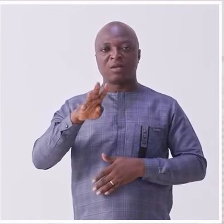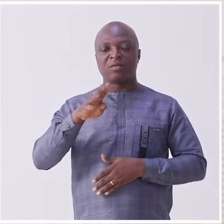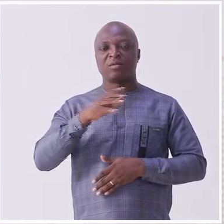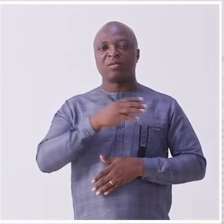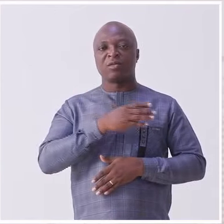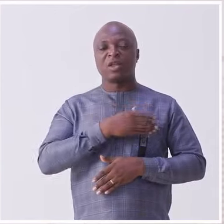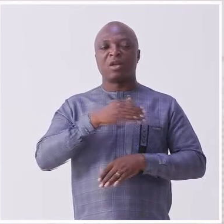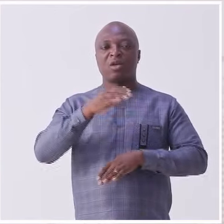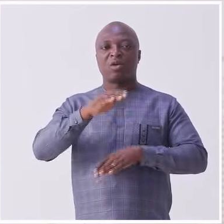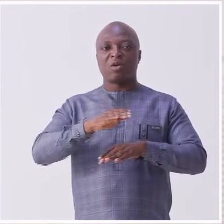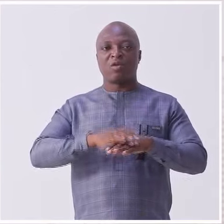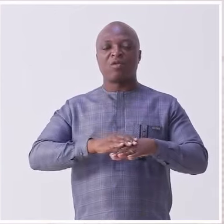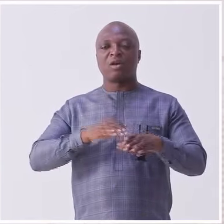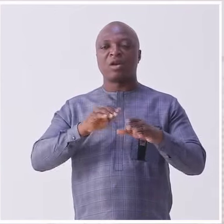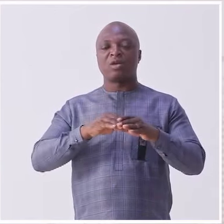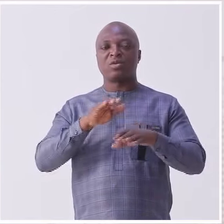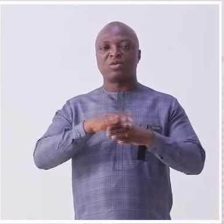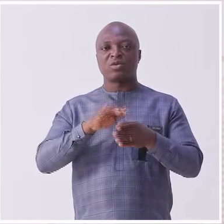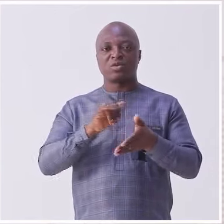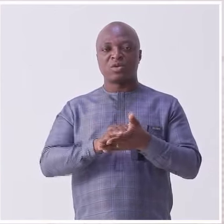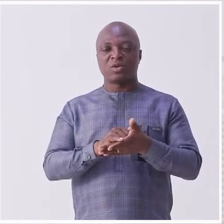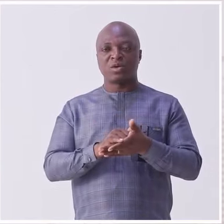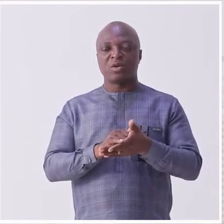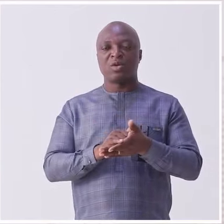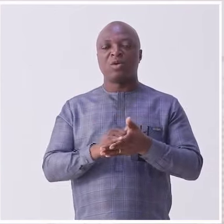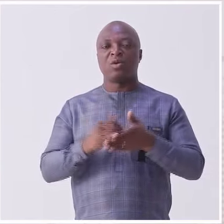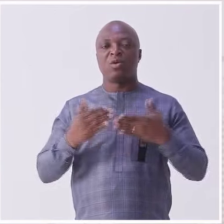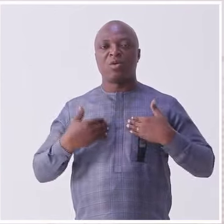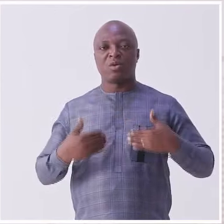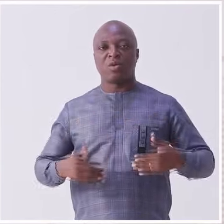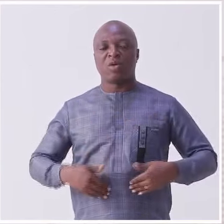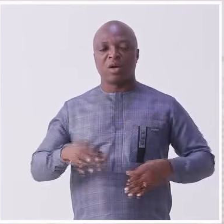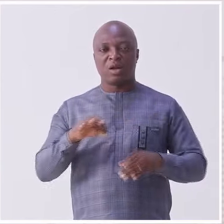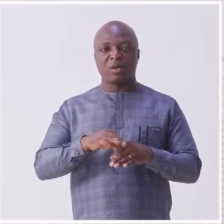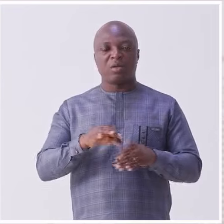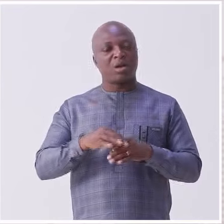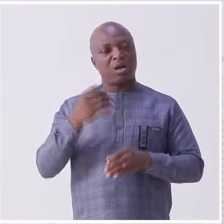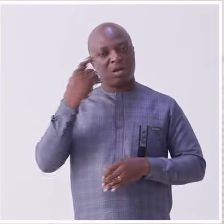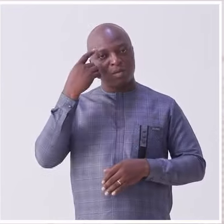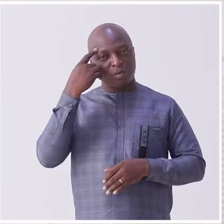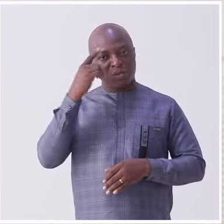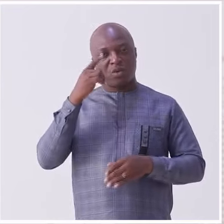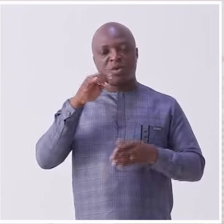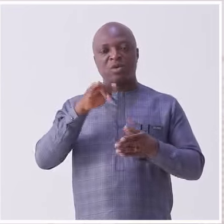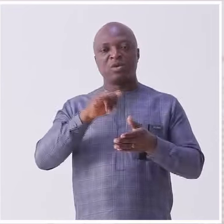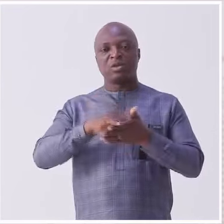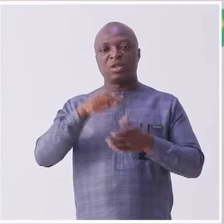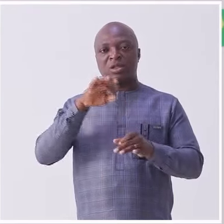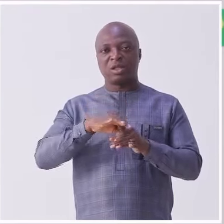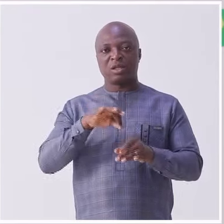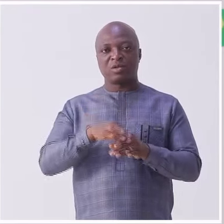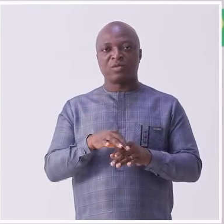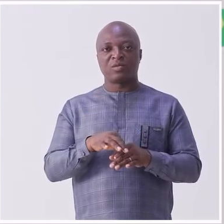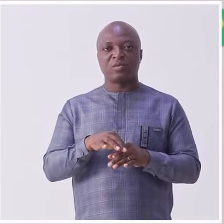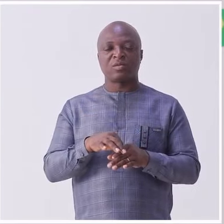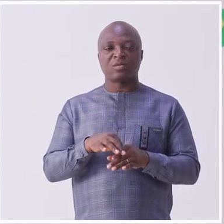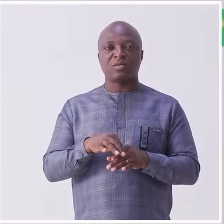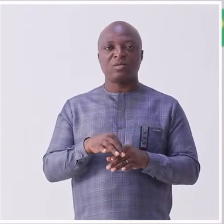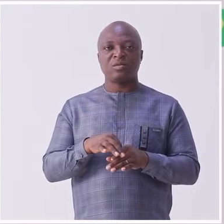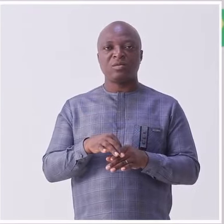et convoqué en conséquence le corps électoral pour les dites élections.